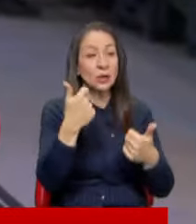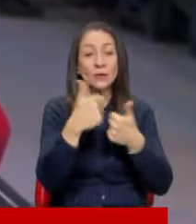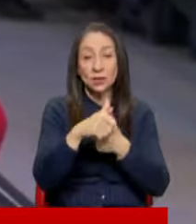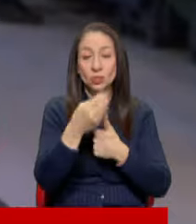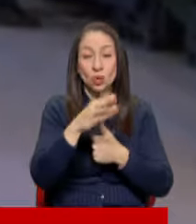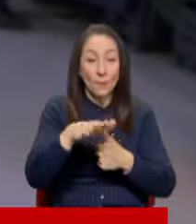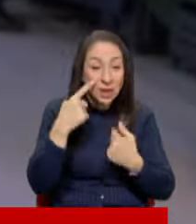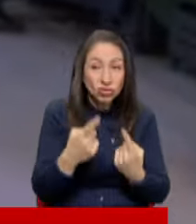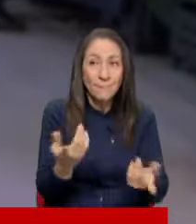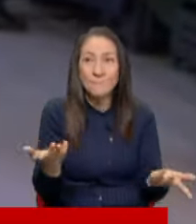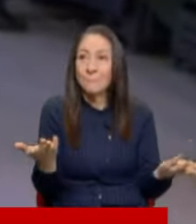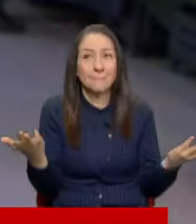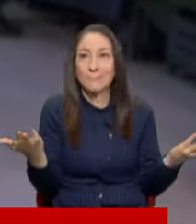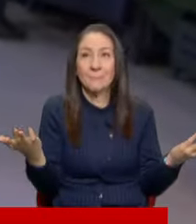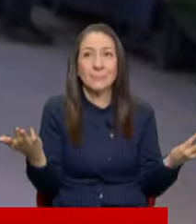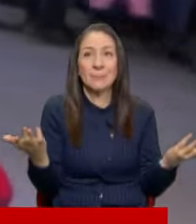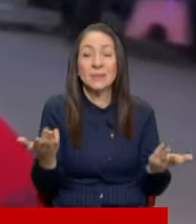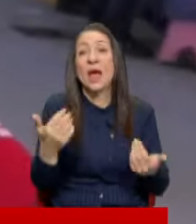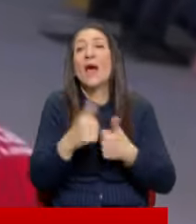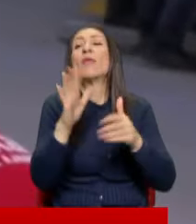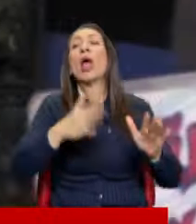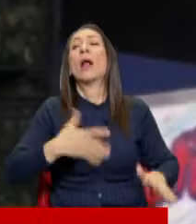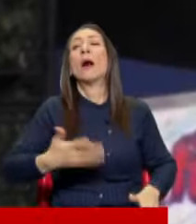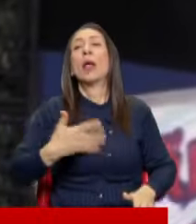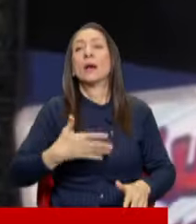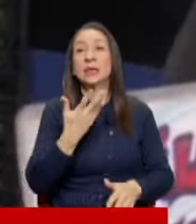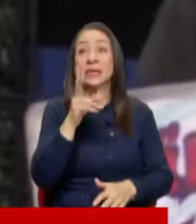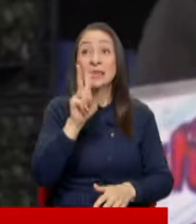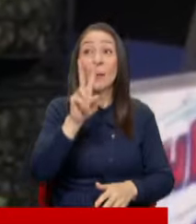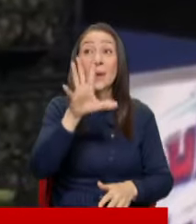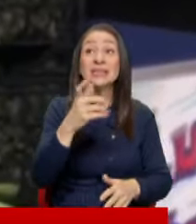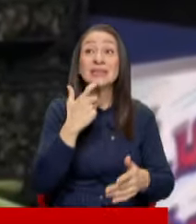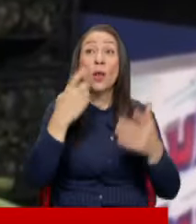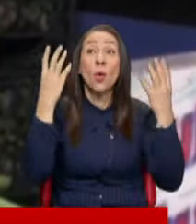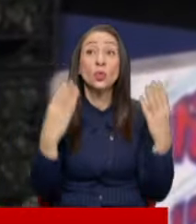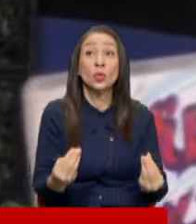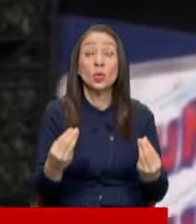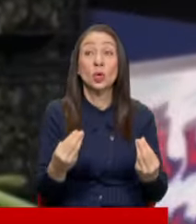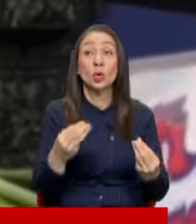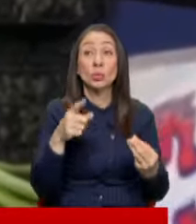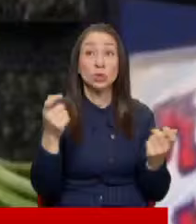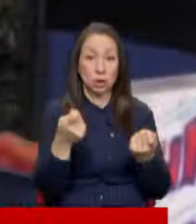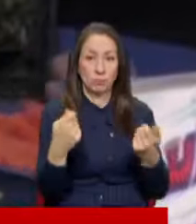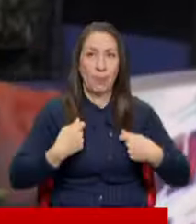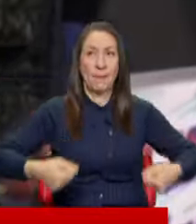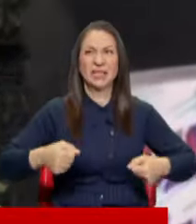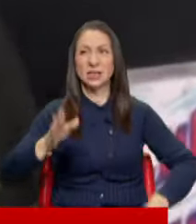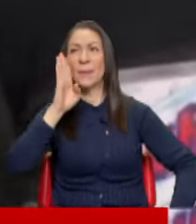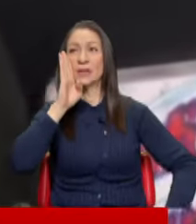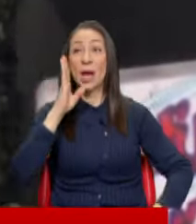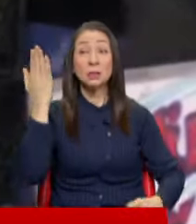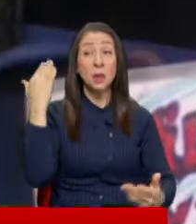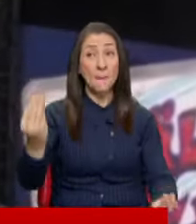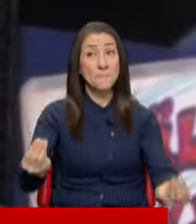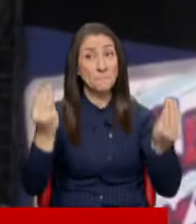Ç çoluğa bakacaksın diyor Onun için da evlenmiyor İşte 25 sene oldu bu işi yapıyorum Eskiden çok